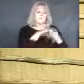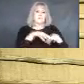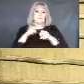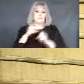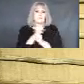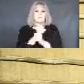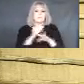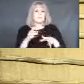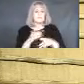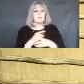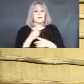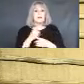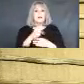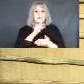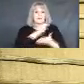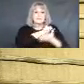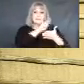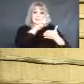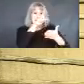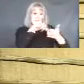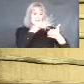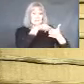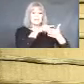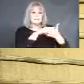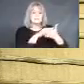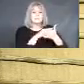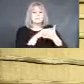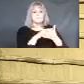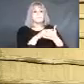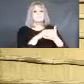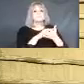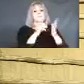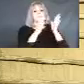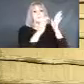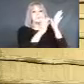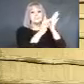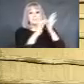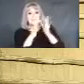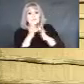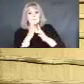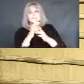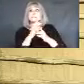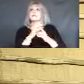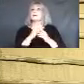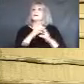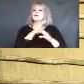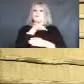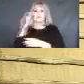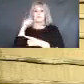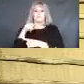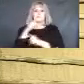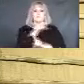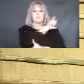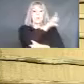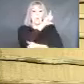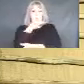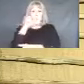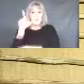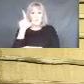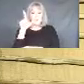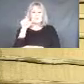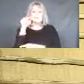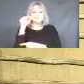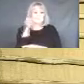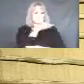gelees in een artikel wat sê, the gospel according to the apostles is Jesus Christ is Lord. Ek het dadelijk geweet, ek